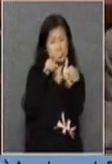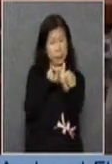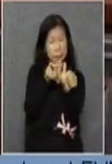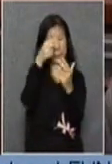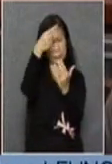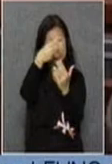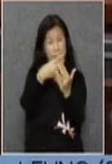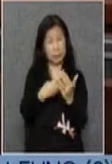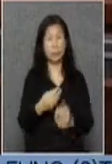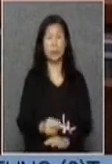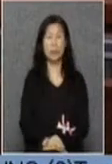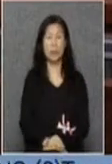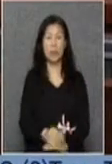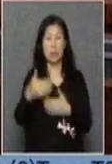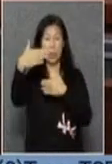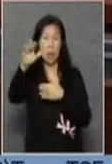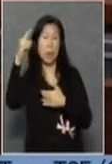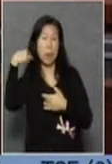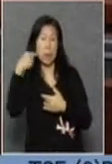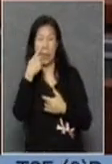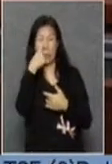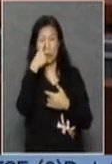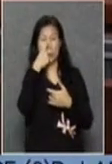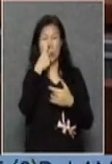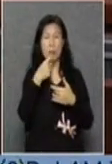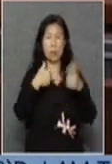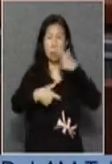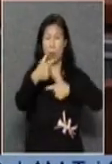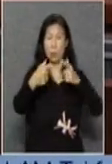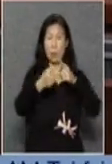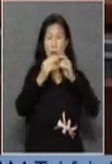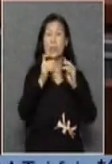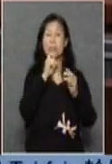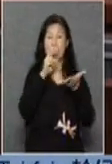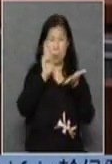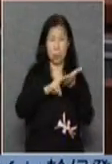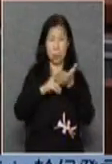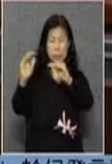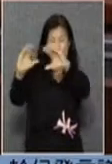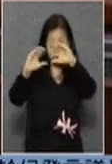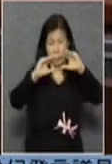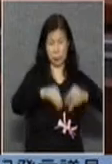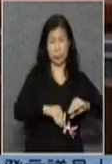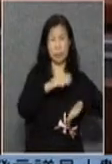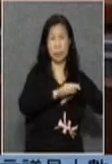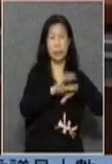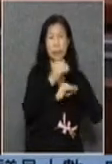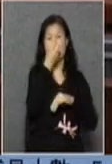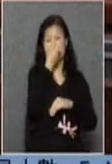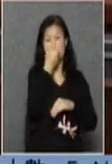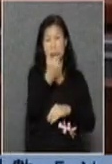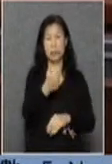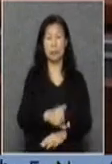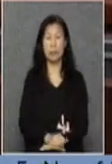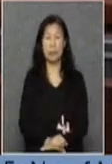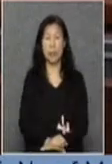咧，外國投資者咧只有信心將啲錢咧係擺喺香港呢度。